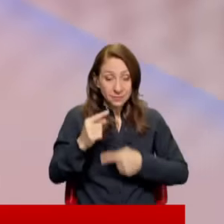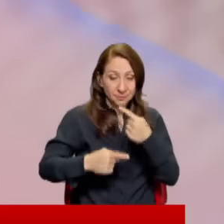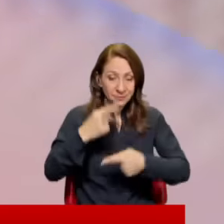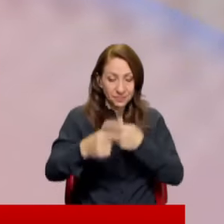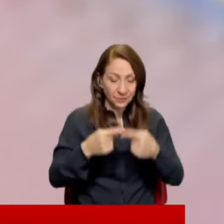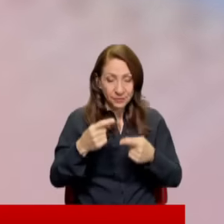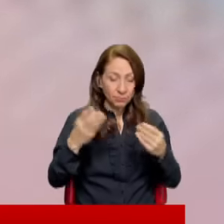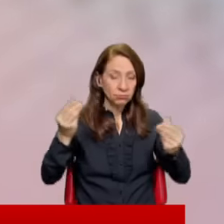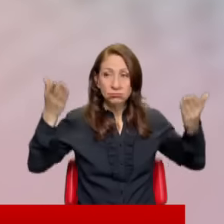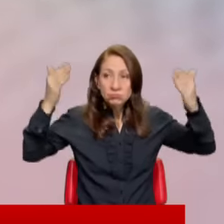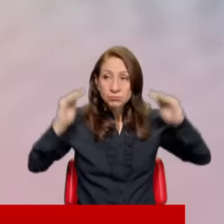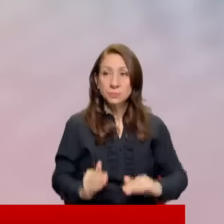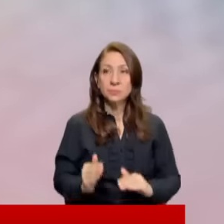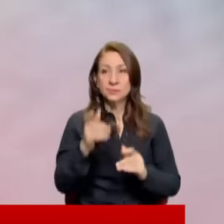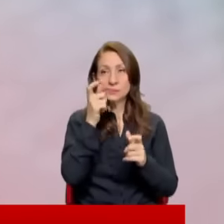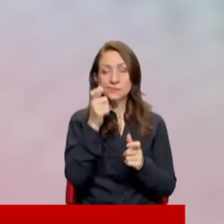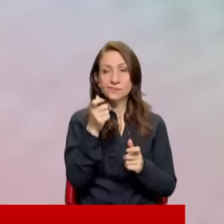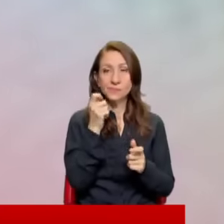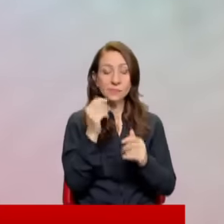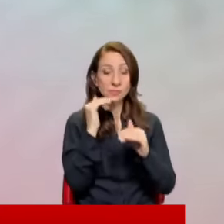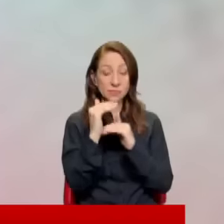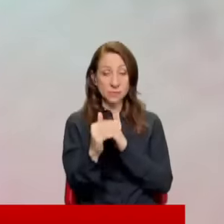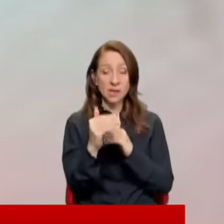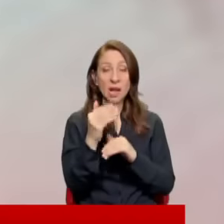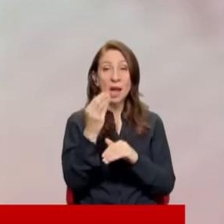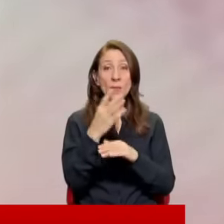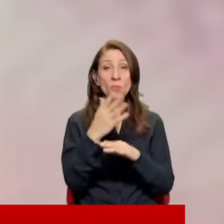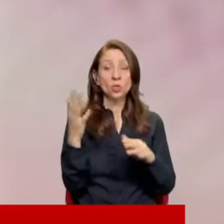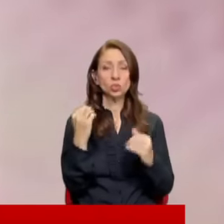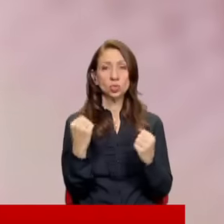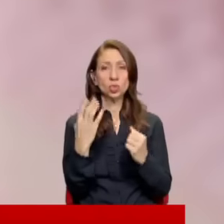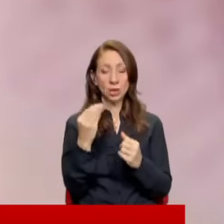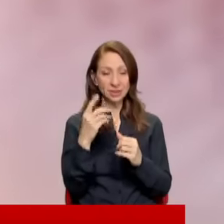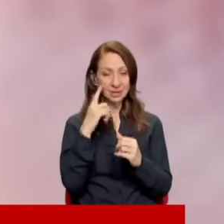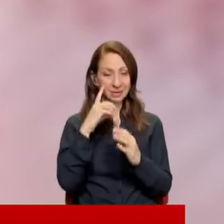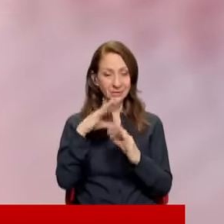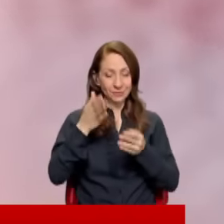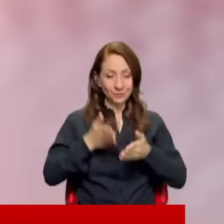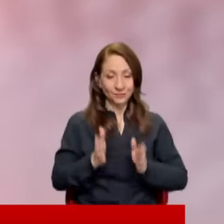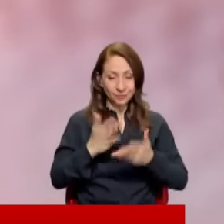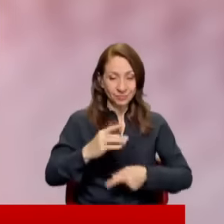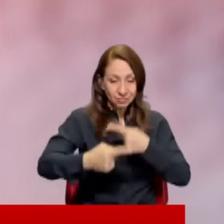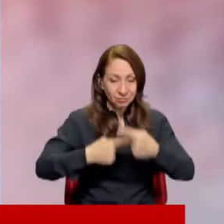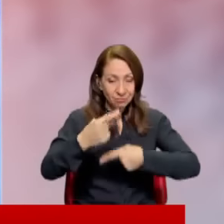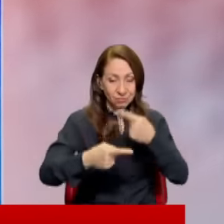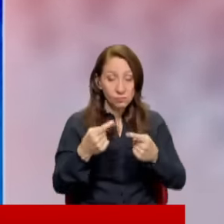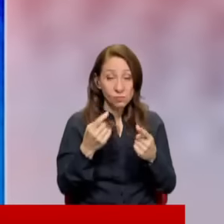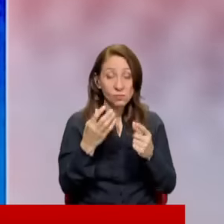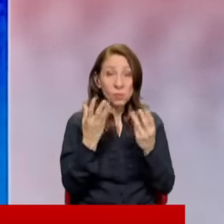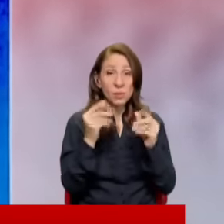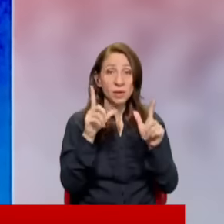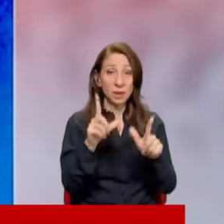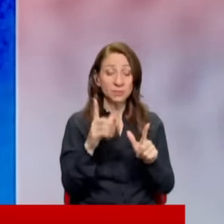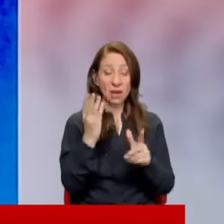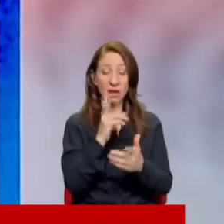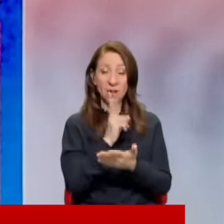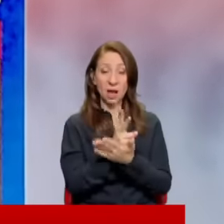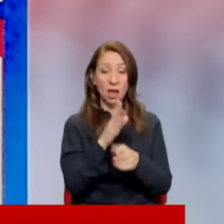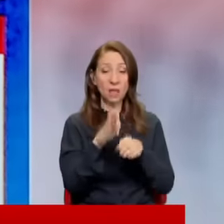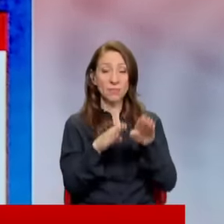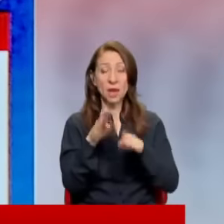Keskin düşüşe dikkat çekti milletimizin en büyük gücü olan nüfusu korumak zorundayız artık daha kararlı